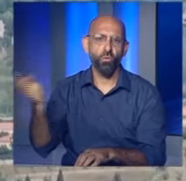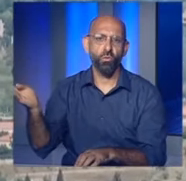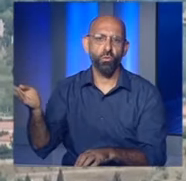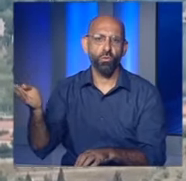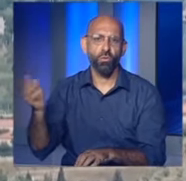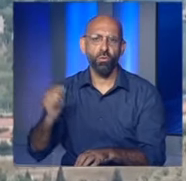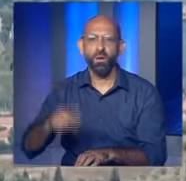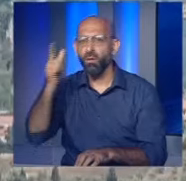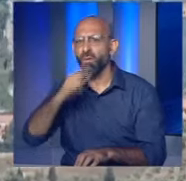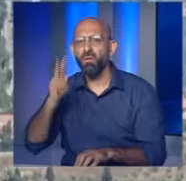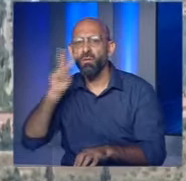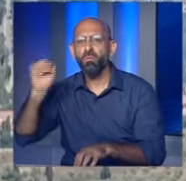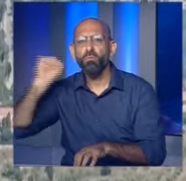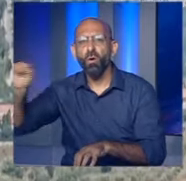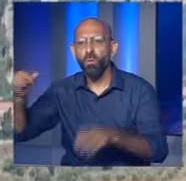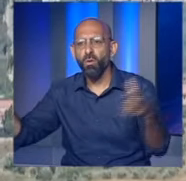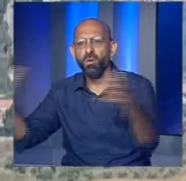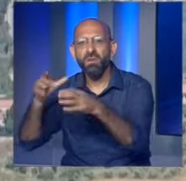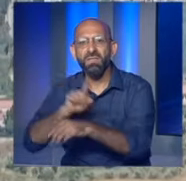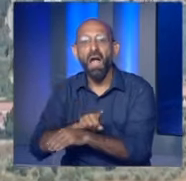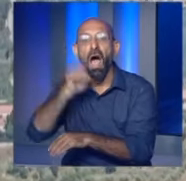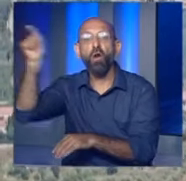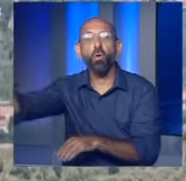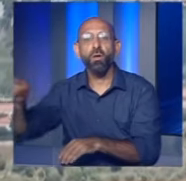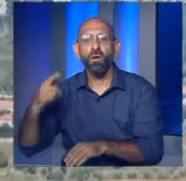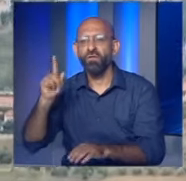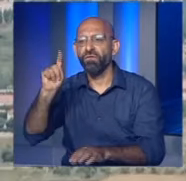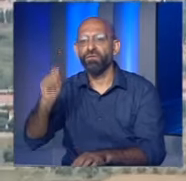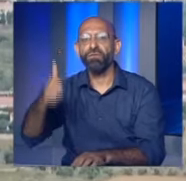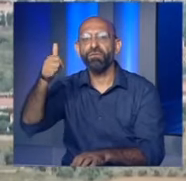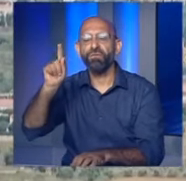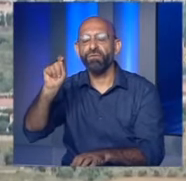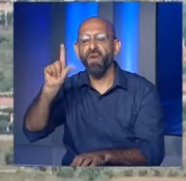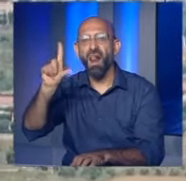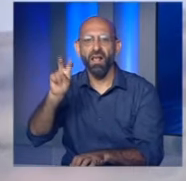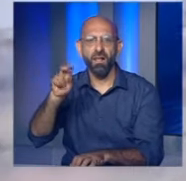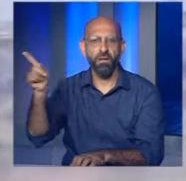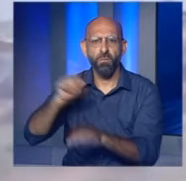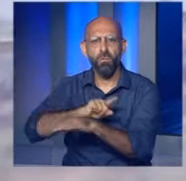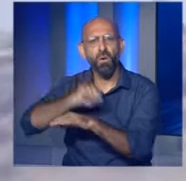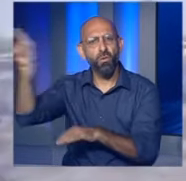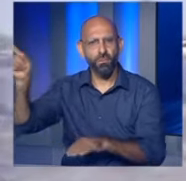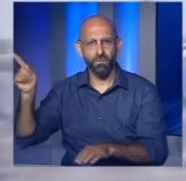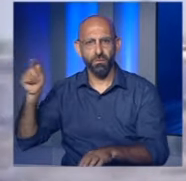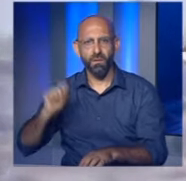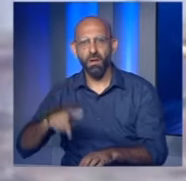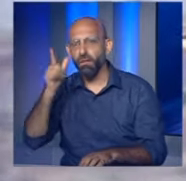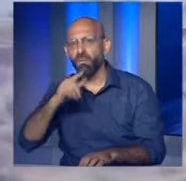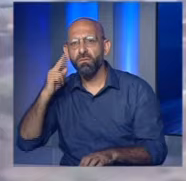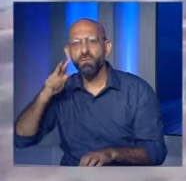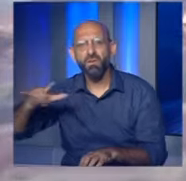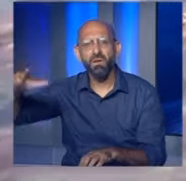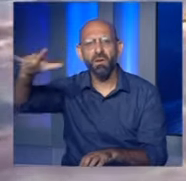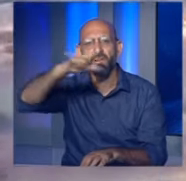طراز بركان ودمر جزءا من المشغل العسكري التابع لسكنه بيت هلل بصاروخ فلق ونفذ هجوما جويا بسرب